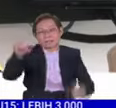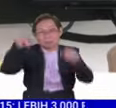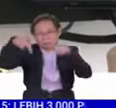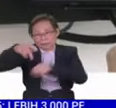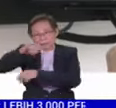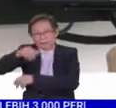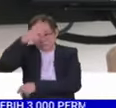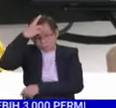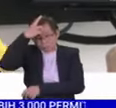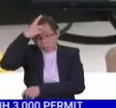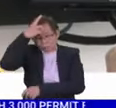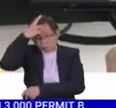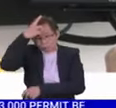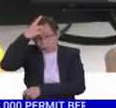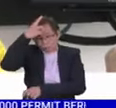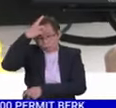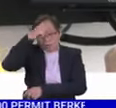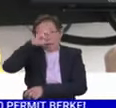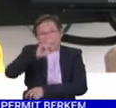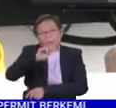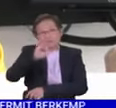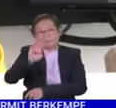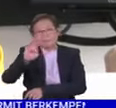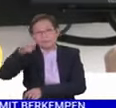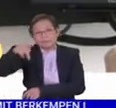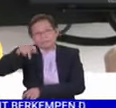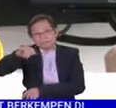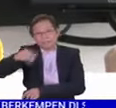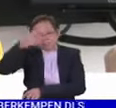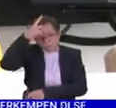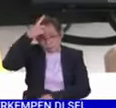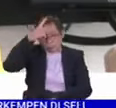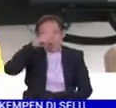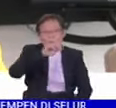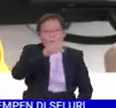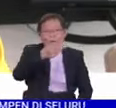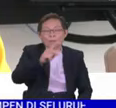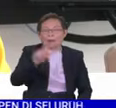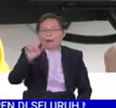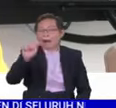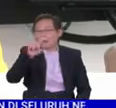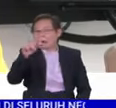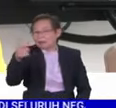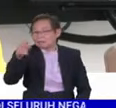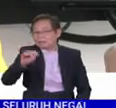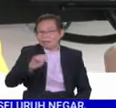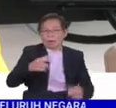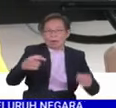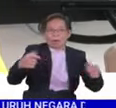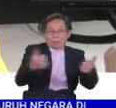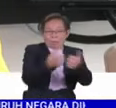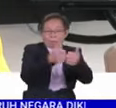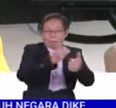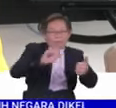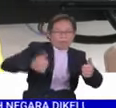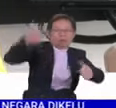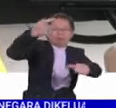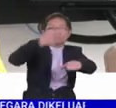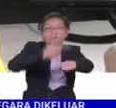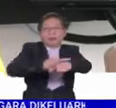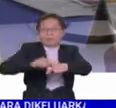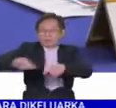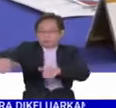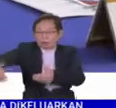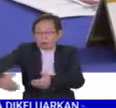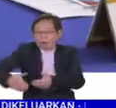Jelas Datuk Bandar Majlis Bandaraya Petaling Jaya MBPJ Muhammad Azhan Muhammad Amir, kejohanan yang pertama kali diperkenalkan ini bakal